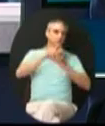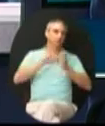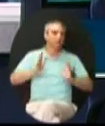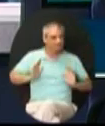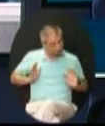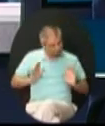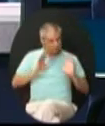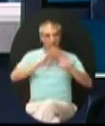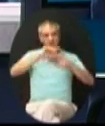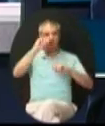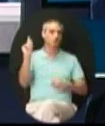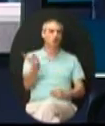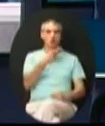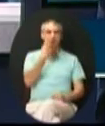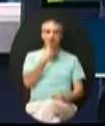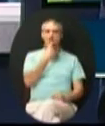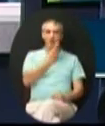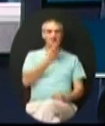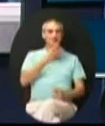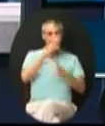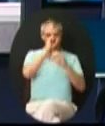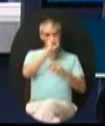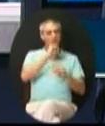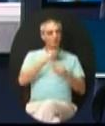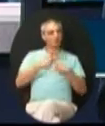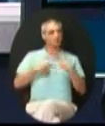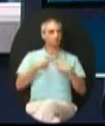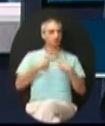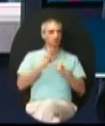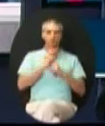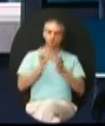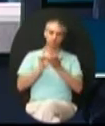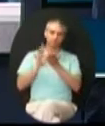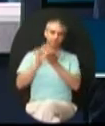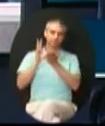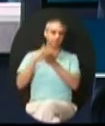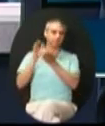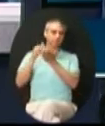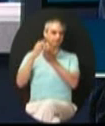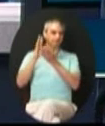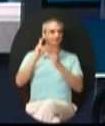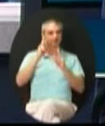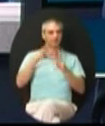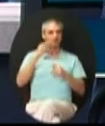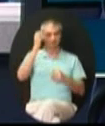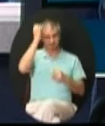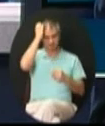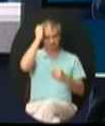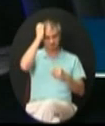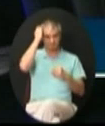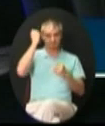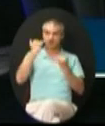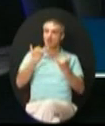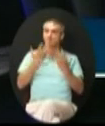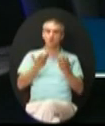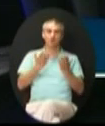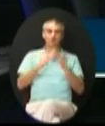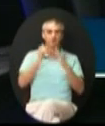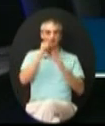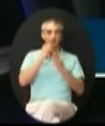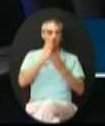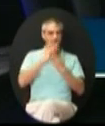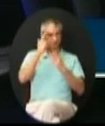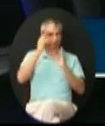את ריין פריביוס ואת כל, נגיד, הרפובליקאים המסורתיים החוצה, ויאפשר את הרוויזיה הזאת שקורית עכשיו. אז עכשיו הבית הלבן